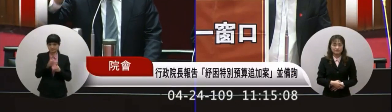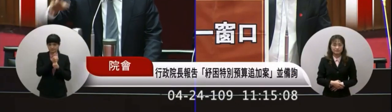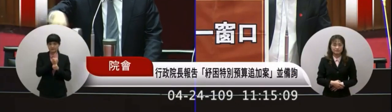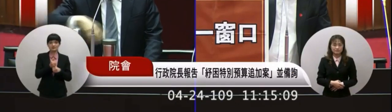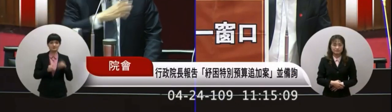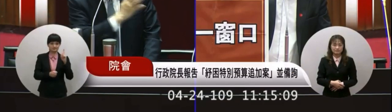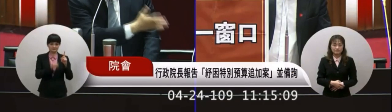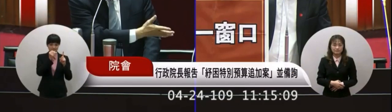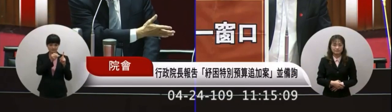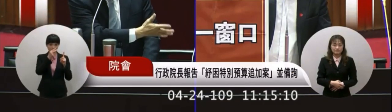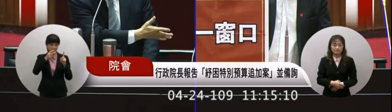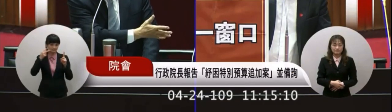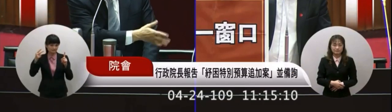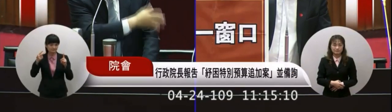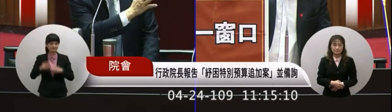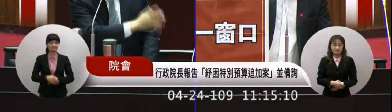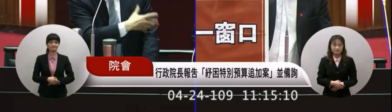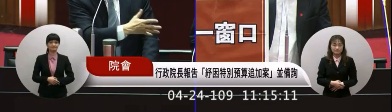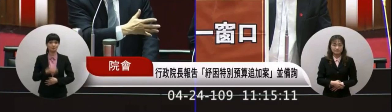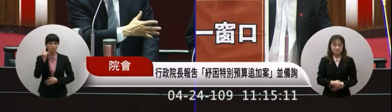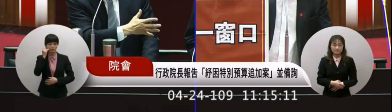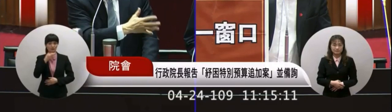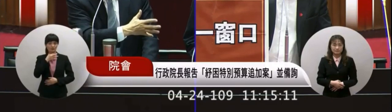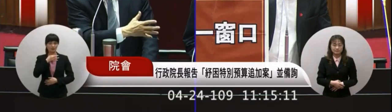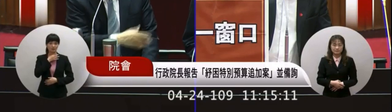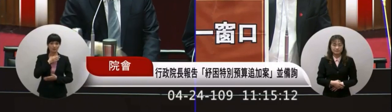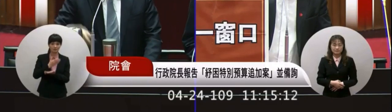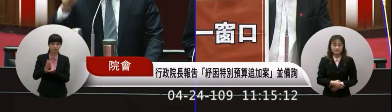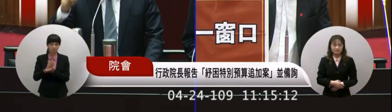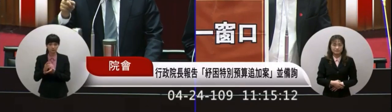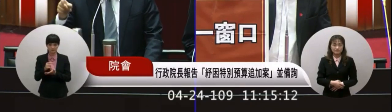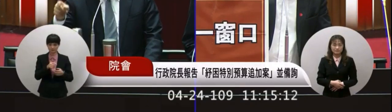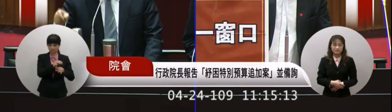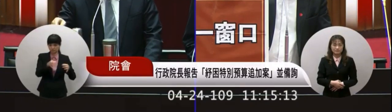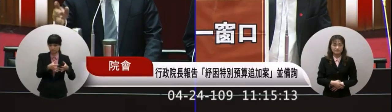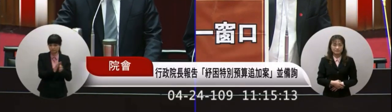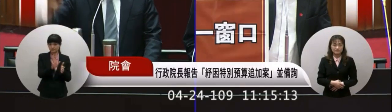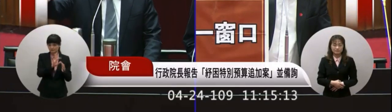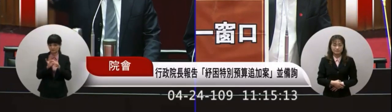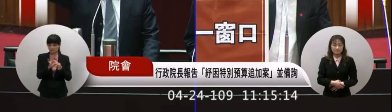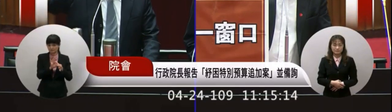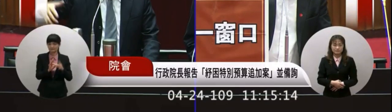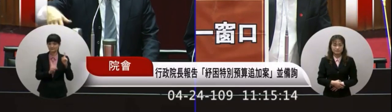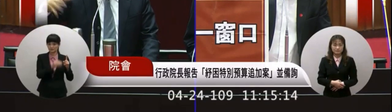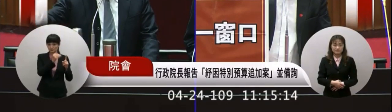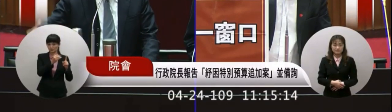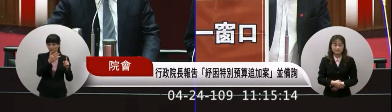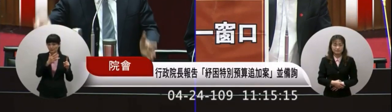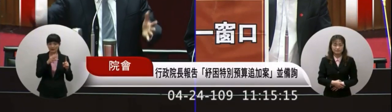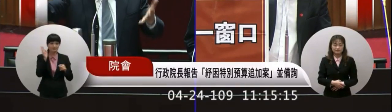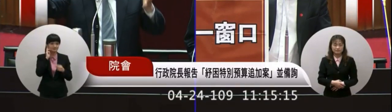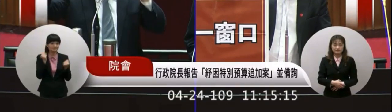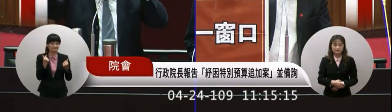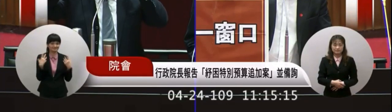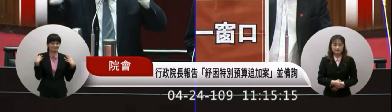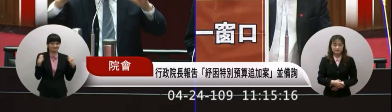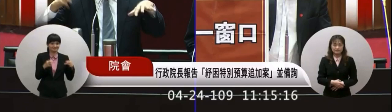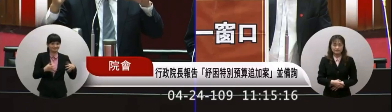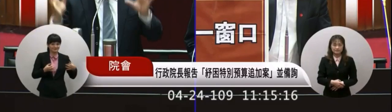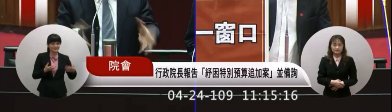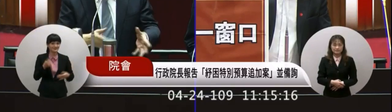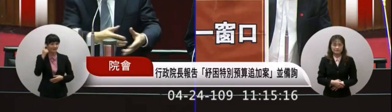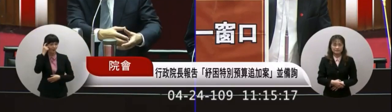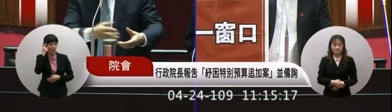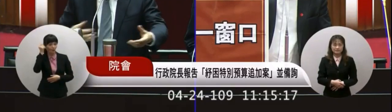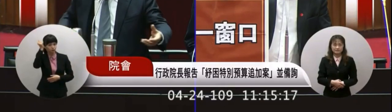1922、1922，啊啦，这个纾困的，这甲经济较有关的，所以1988的1988，后尾发啊，互大家也好